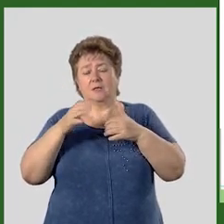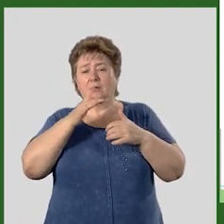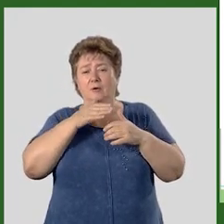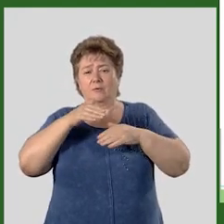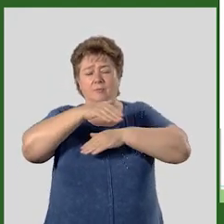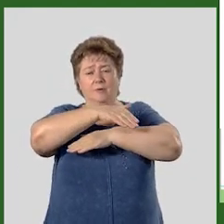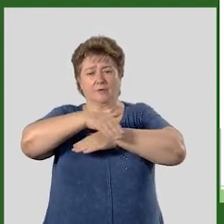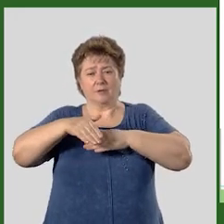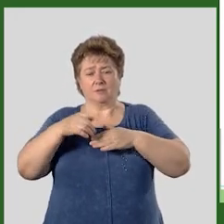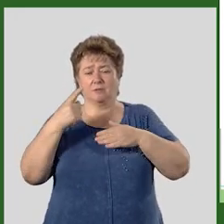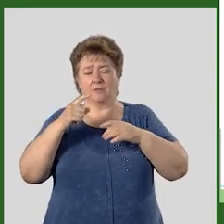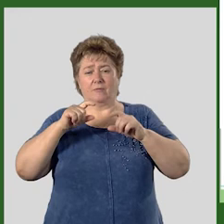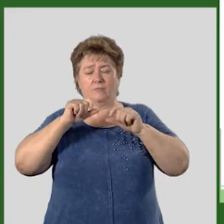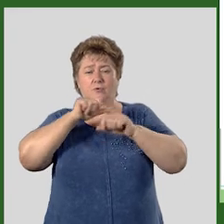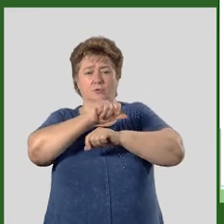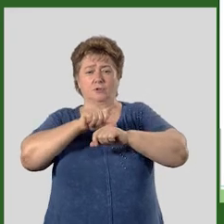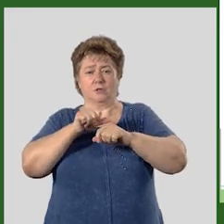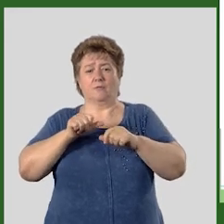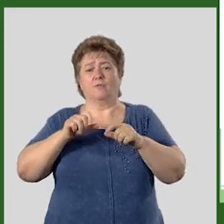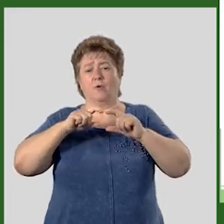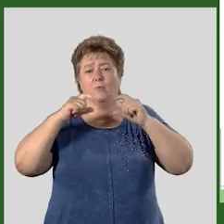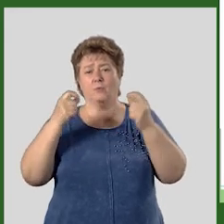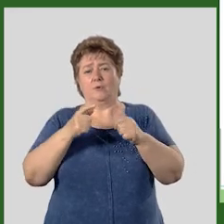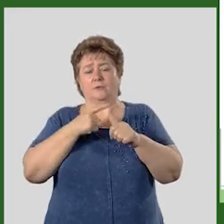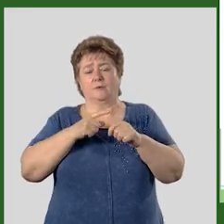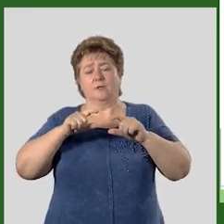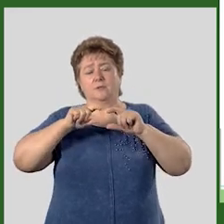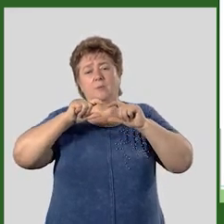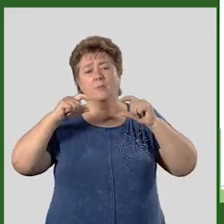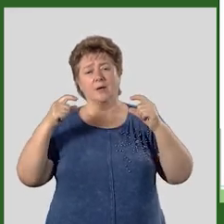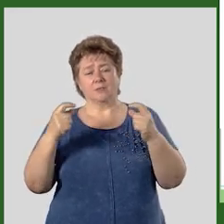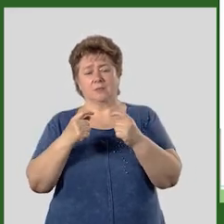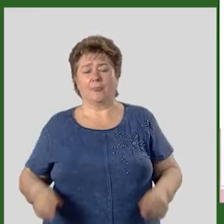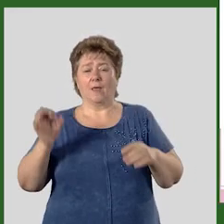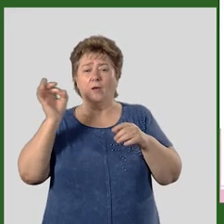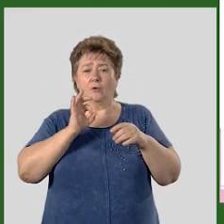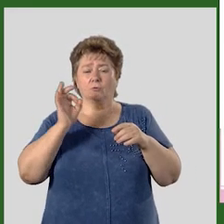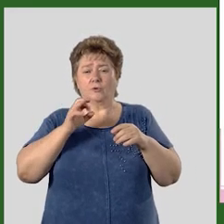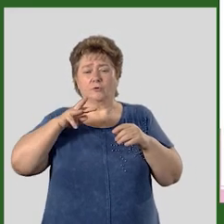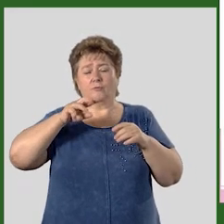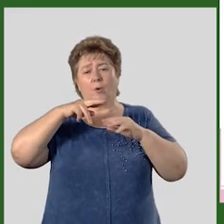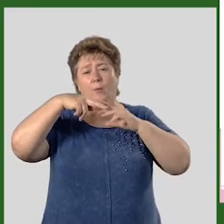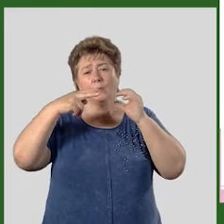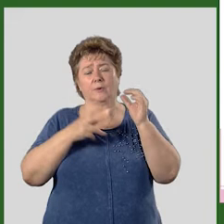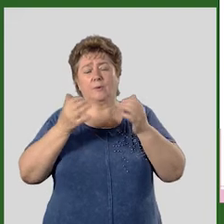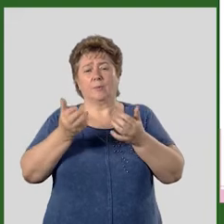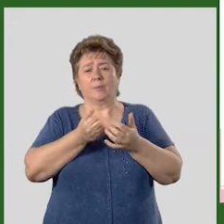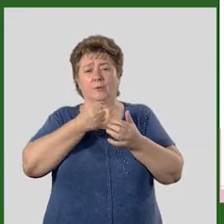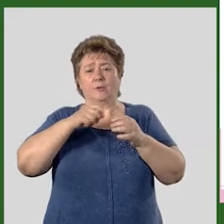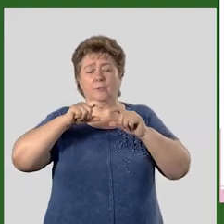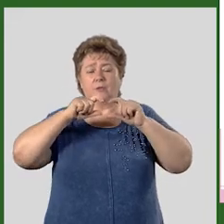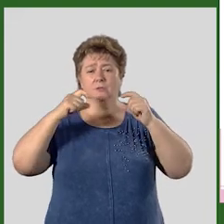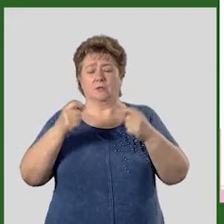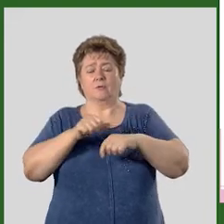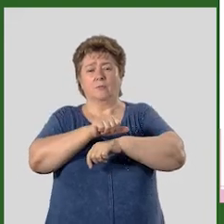в границах одного часового пояса называется поясным. За нулевой меридиан принят часовой